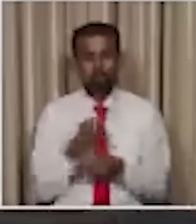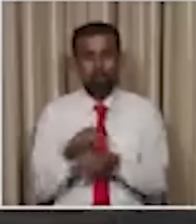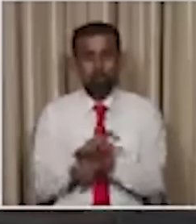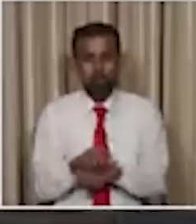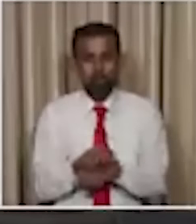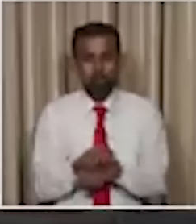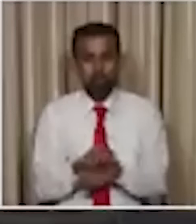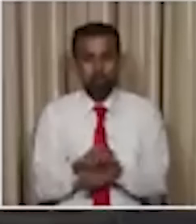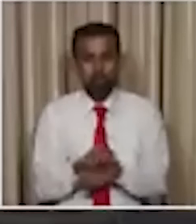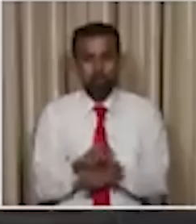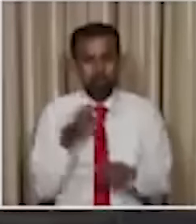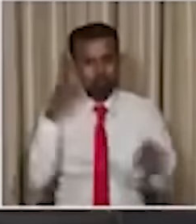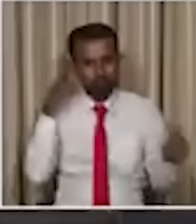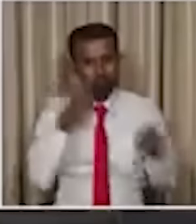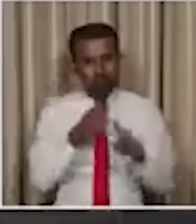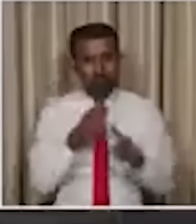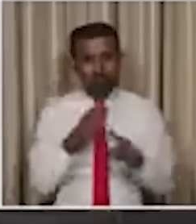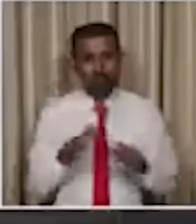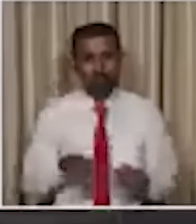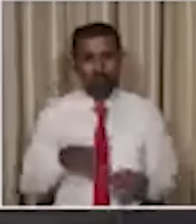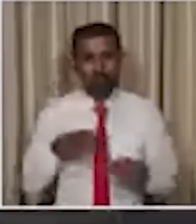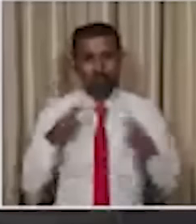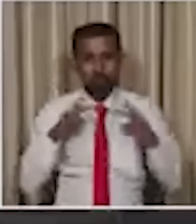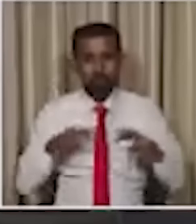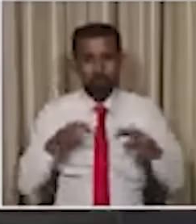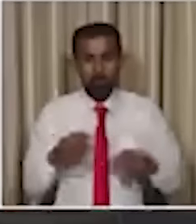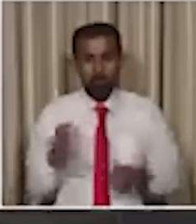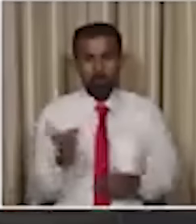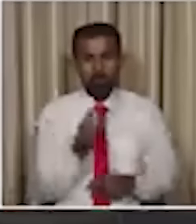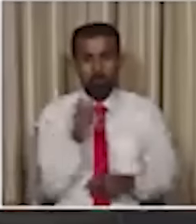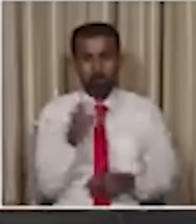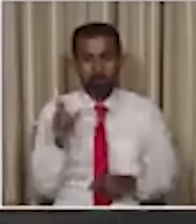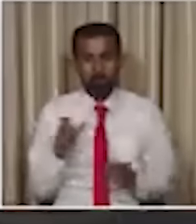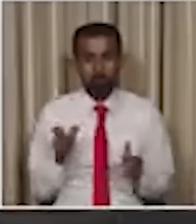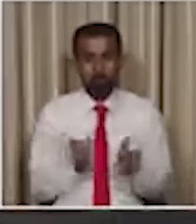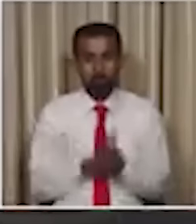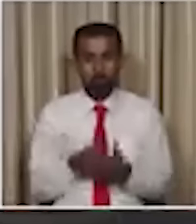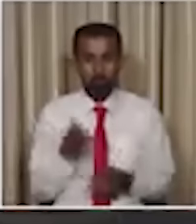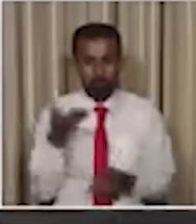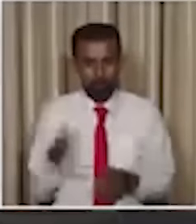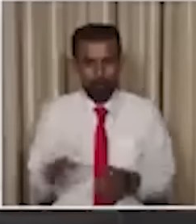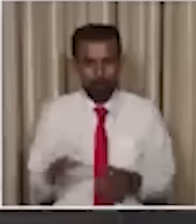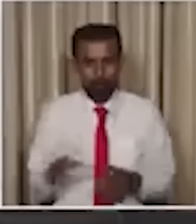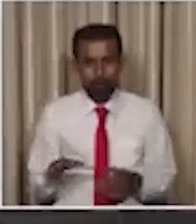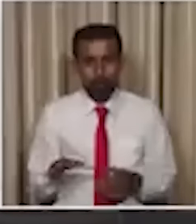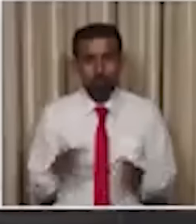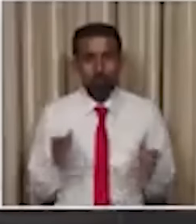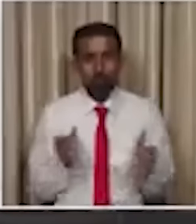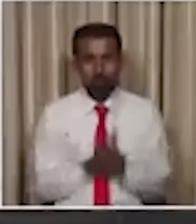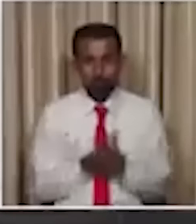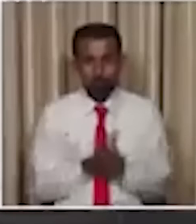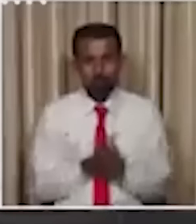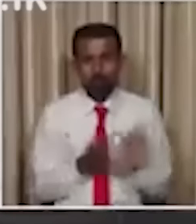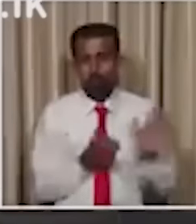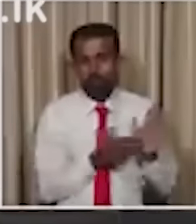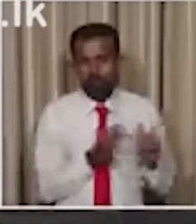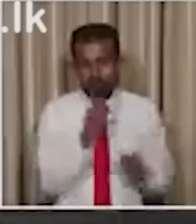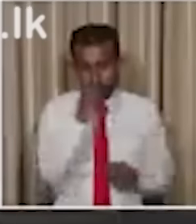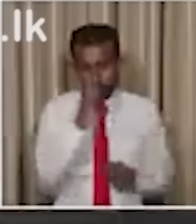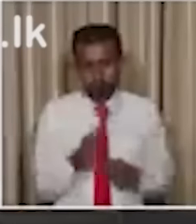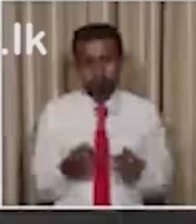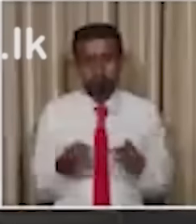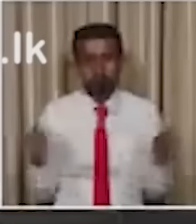විසින් ඔහු සම්බන්ධව මූලික විමර්ශනයක් කිරීමට ත්‍රිපුද්ගල කමිටුවක් පත් කරන ලද අතර එම කමිටුව විසින් නිලන්ත ජයවර්ධන මහතාට